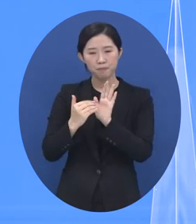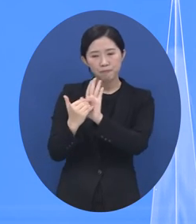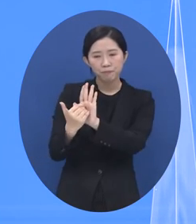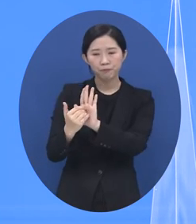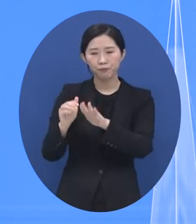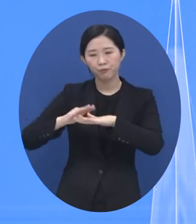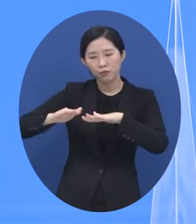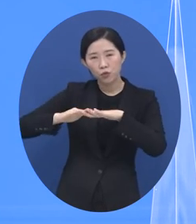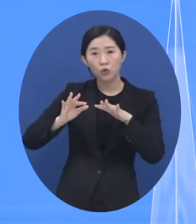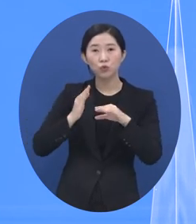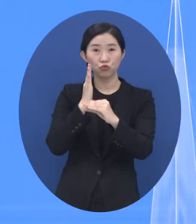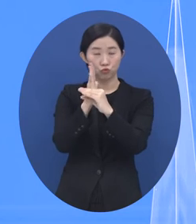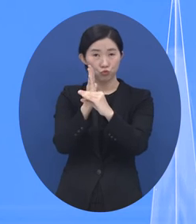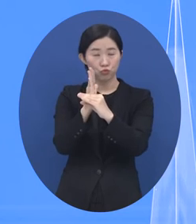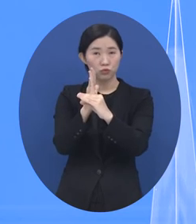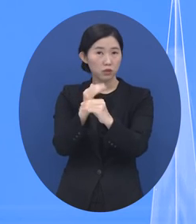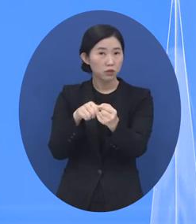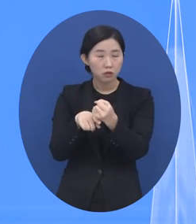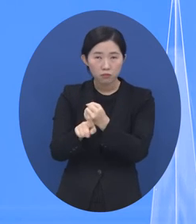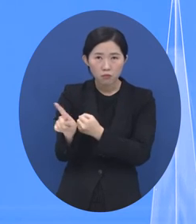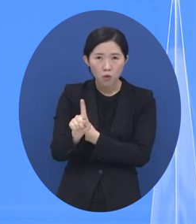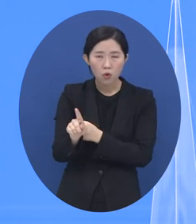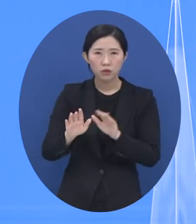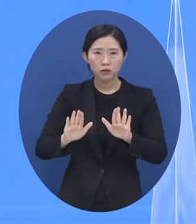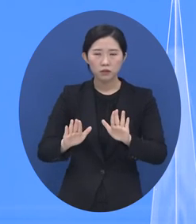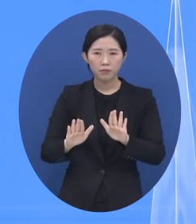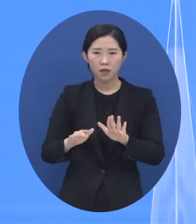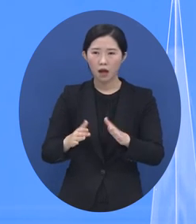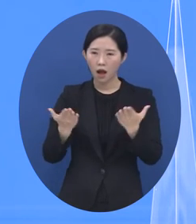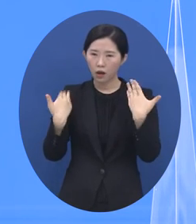더 개방해도 균형이 깨지지 않는지